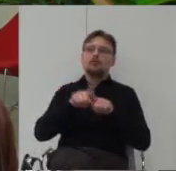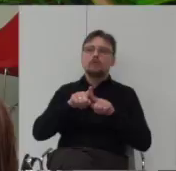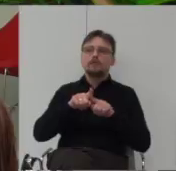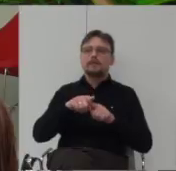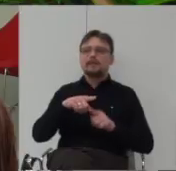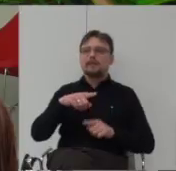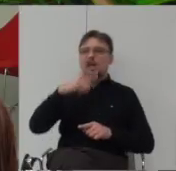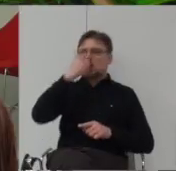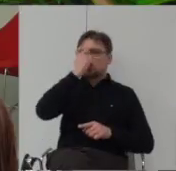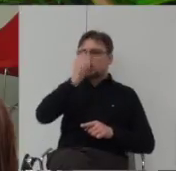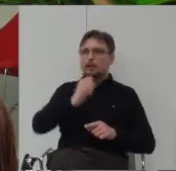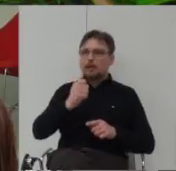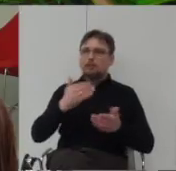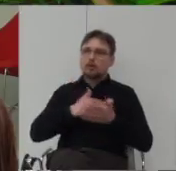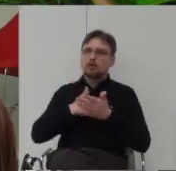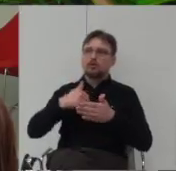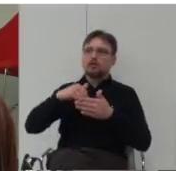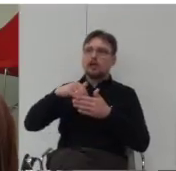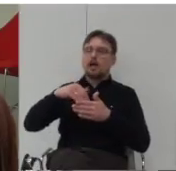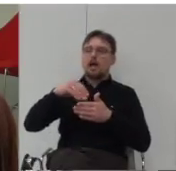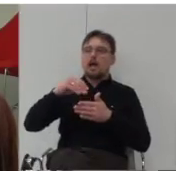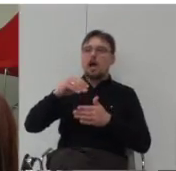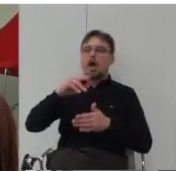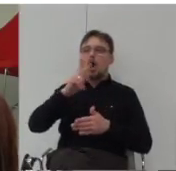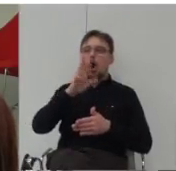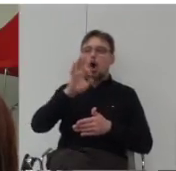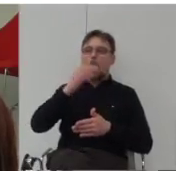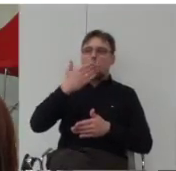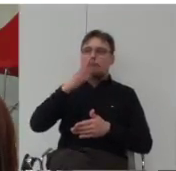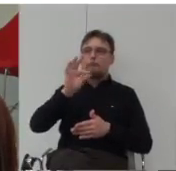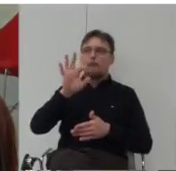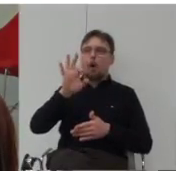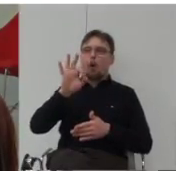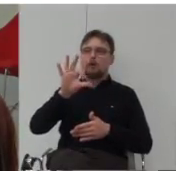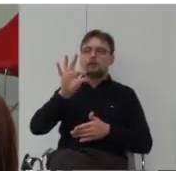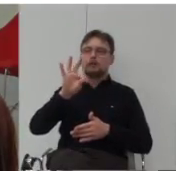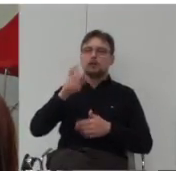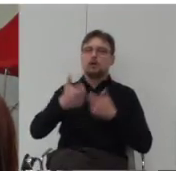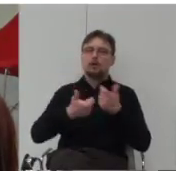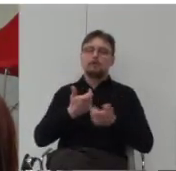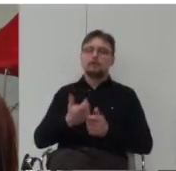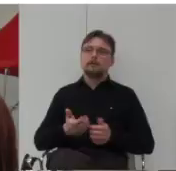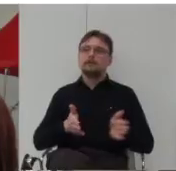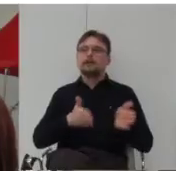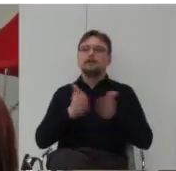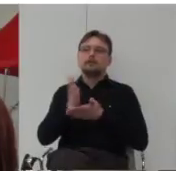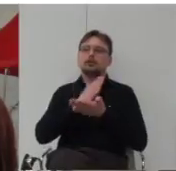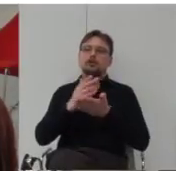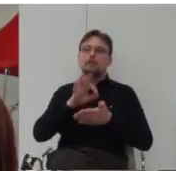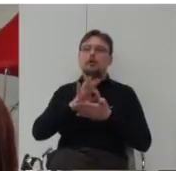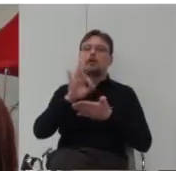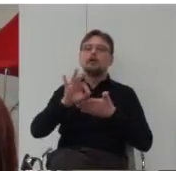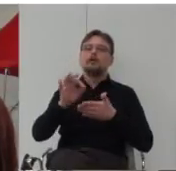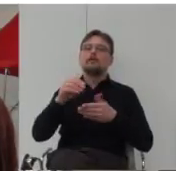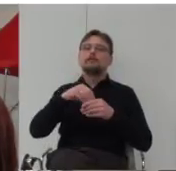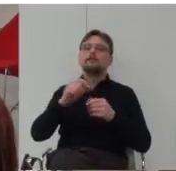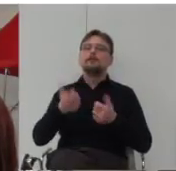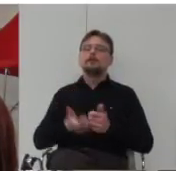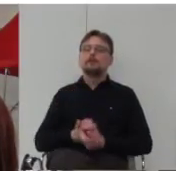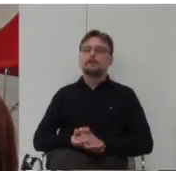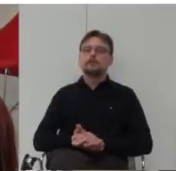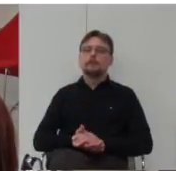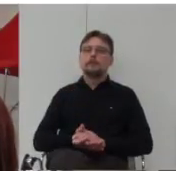i no, daje tego typu narzędzia. Kolejną częścią tego projektu